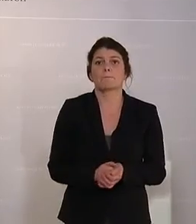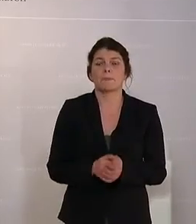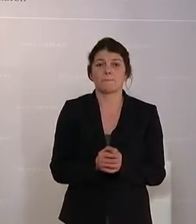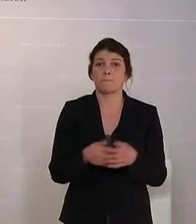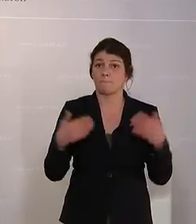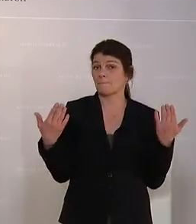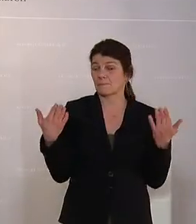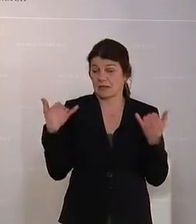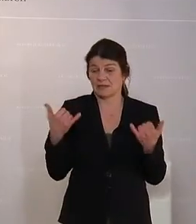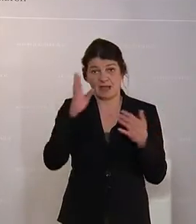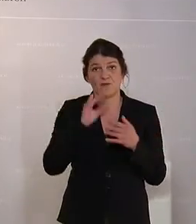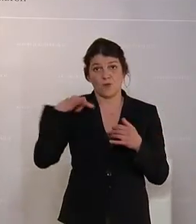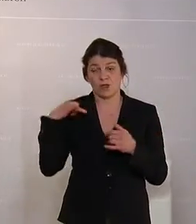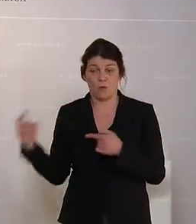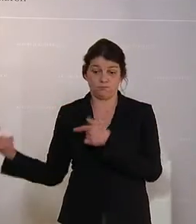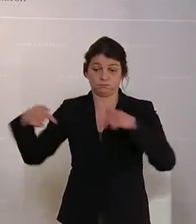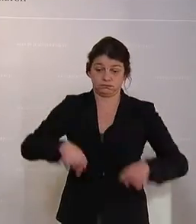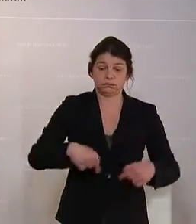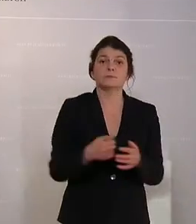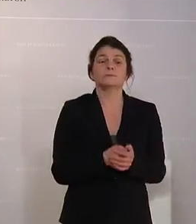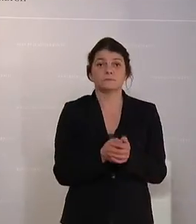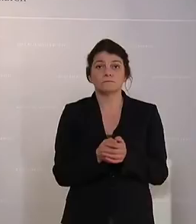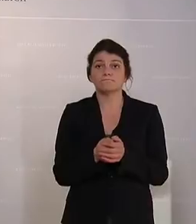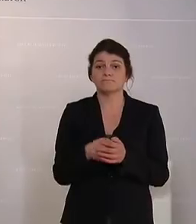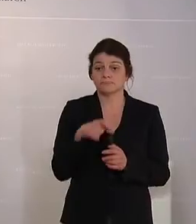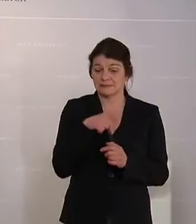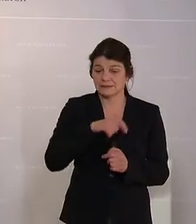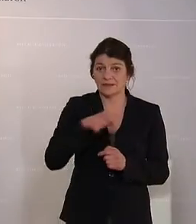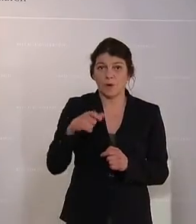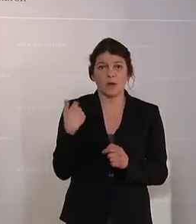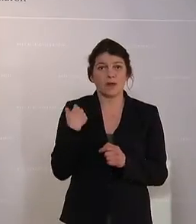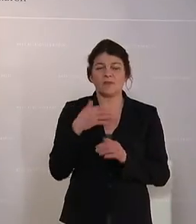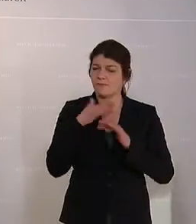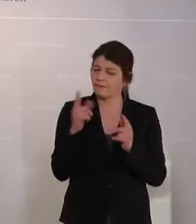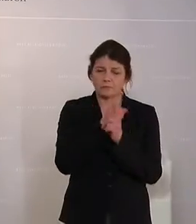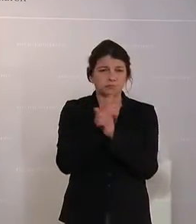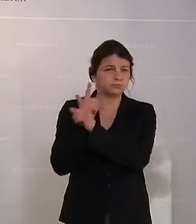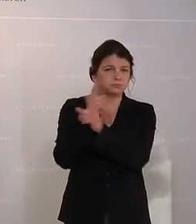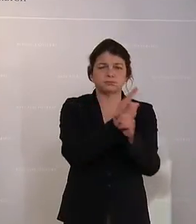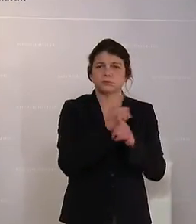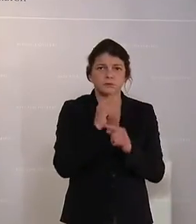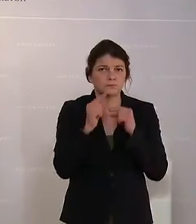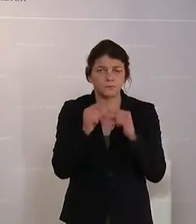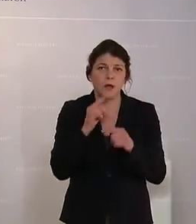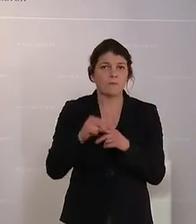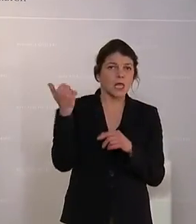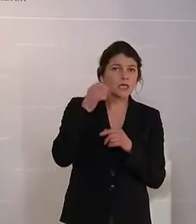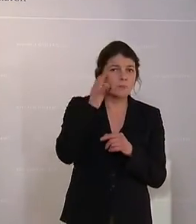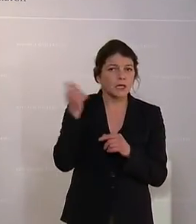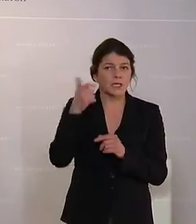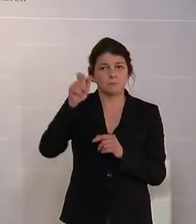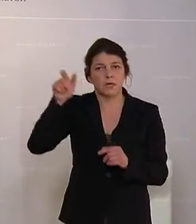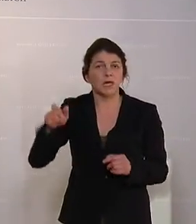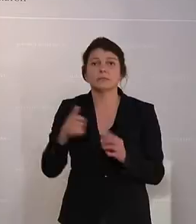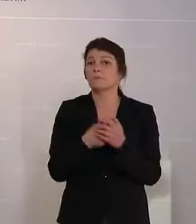Ich bin gerade aus Tirol zurückgekommen. Die Woche habe ich zahlreiche Gespräche geführt mit Expertinnen und